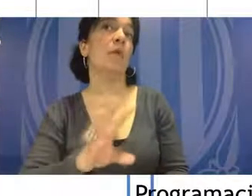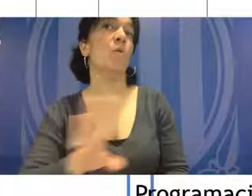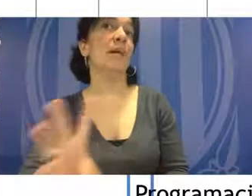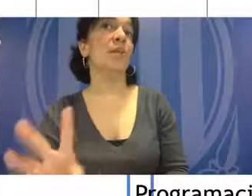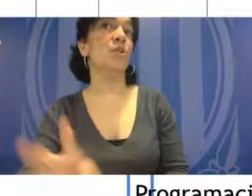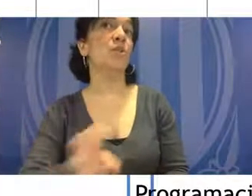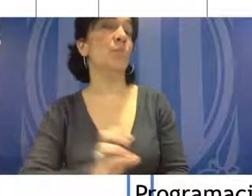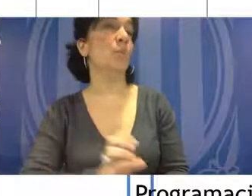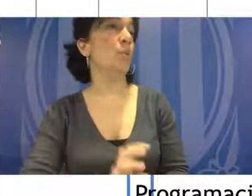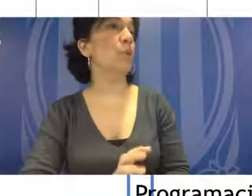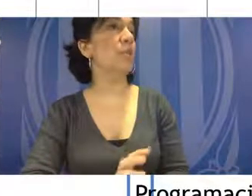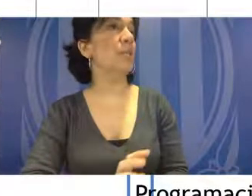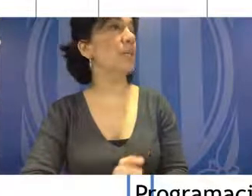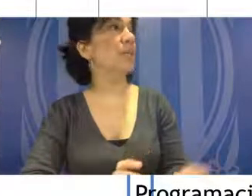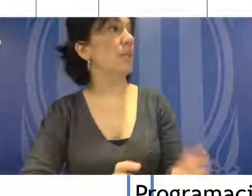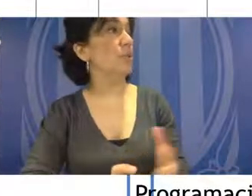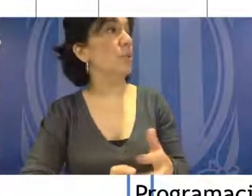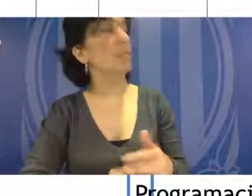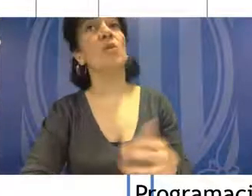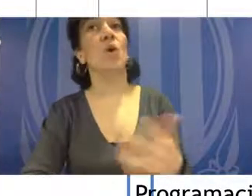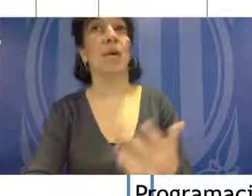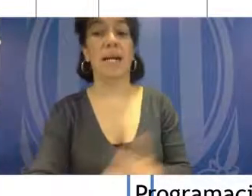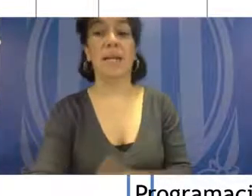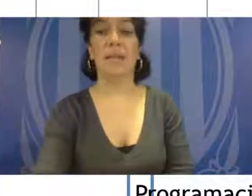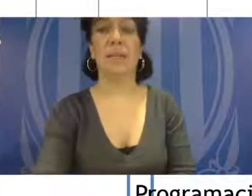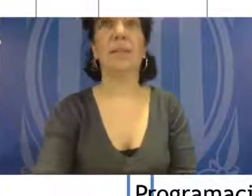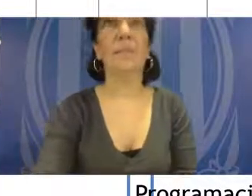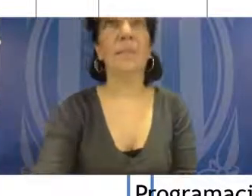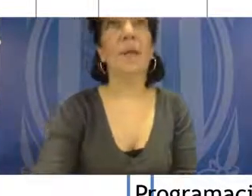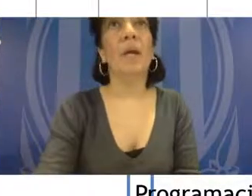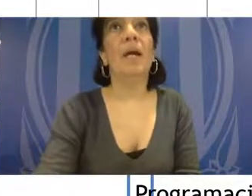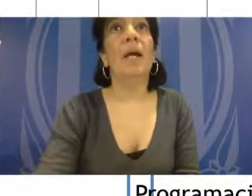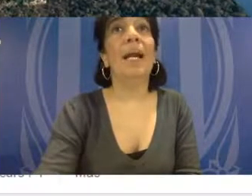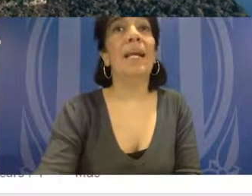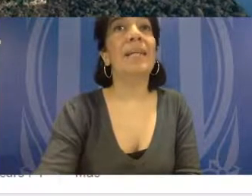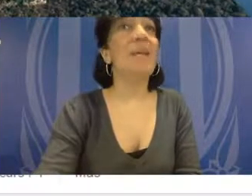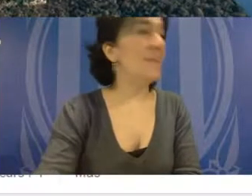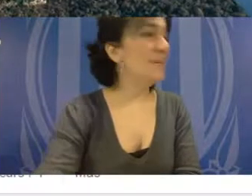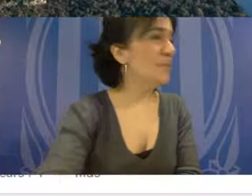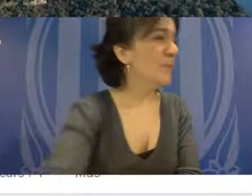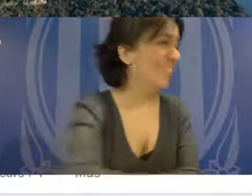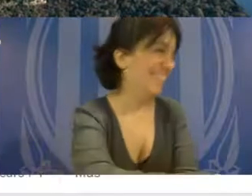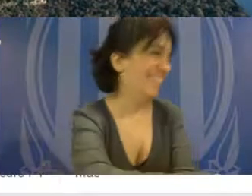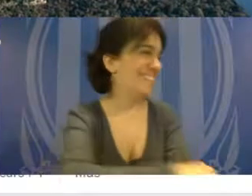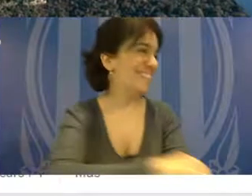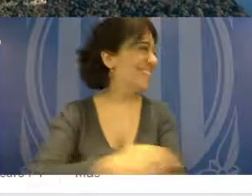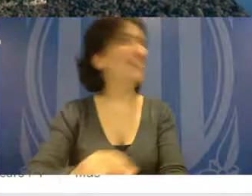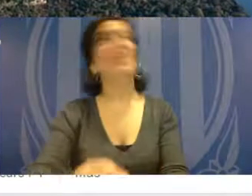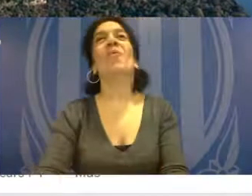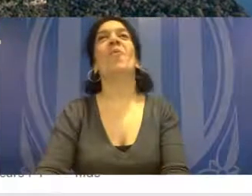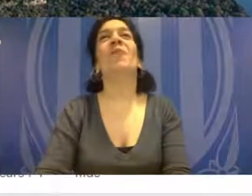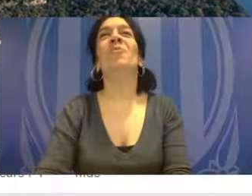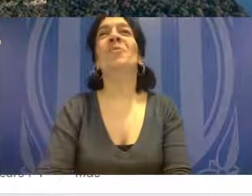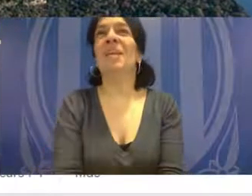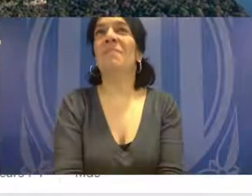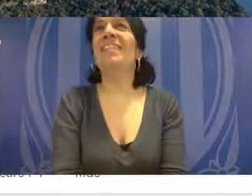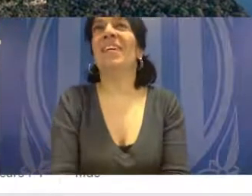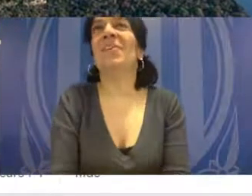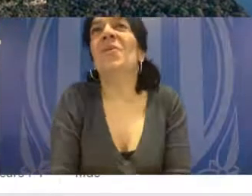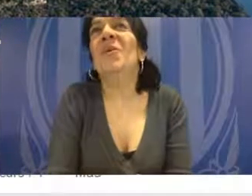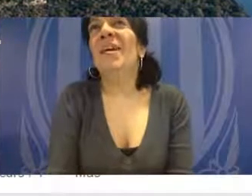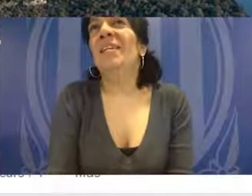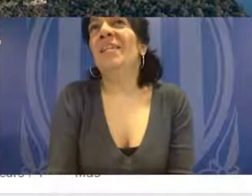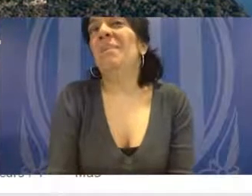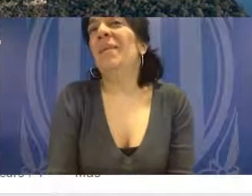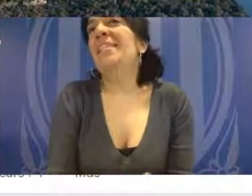llançar recomanacions, propostes, estudis o rànquings. En el cas del Facebook, gràcies, quan ho mostrem al